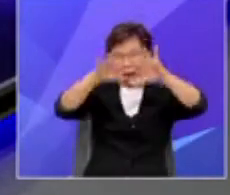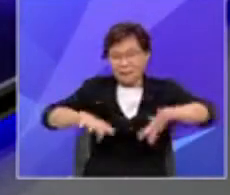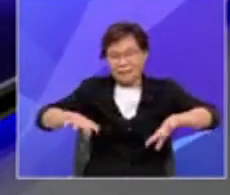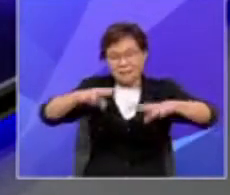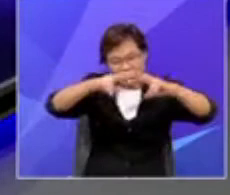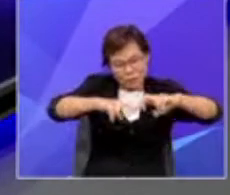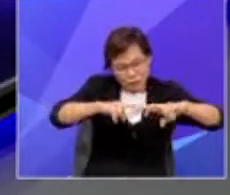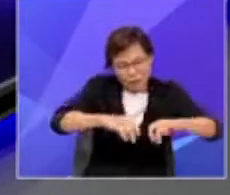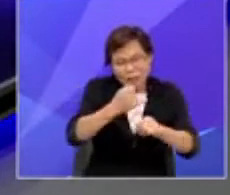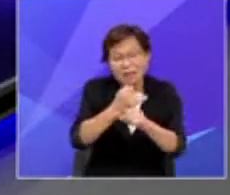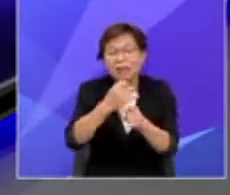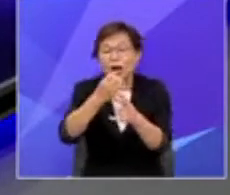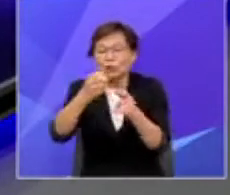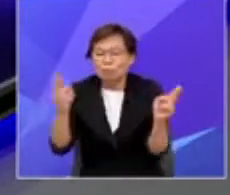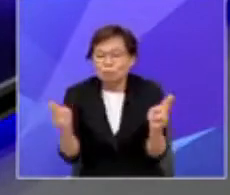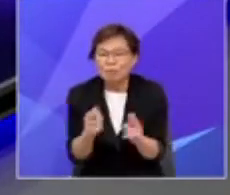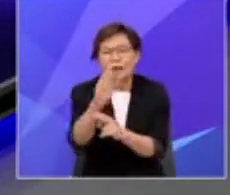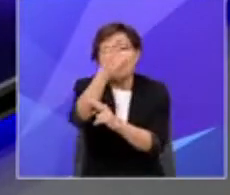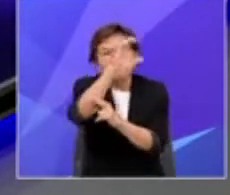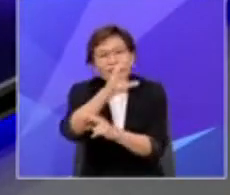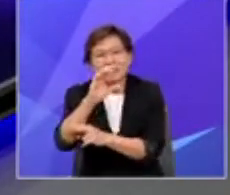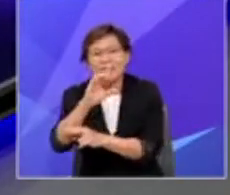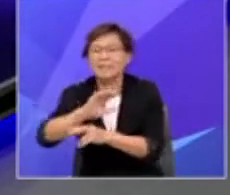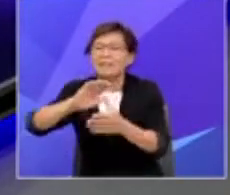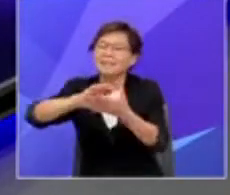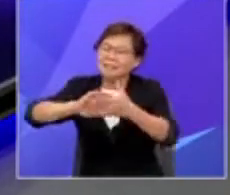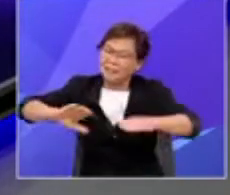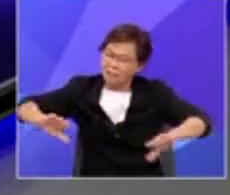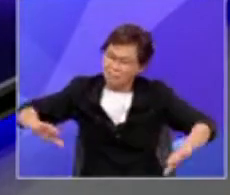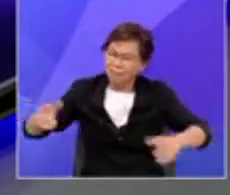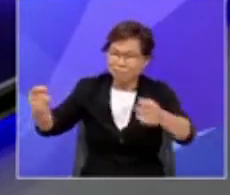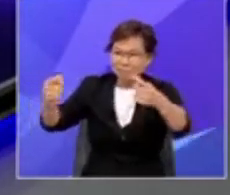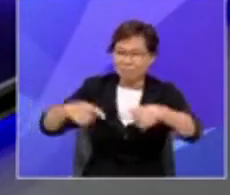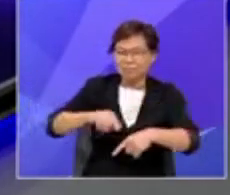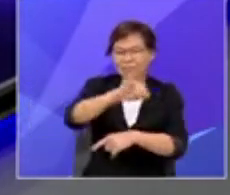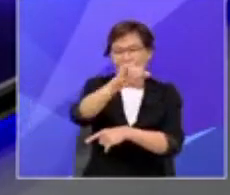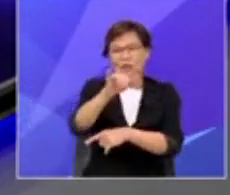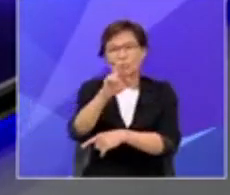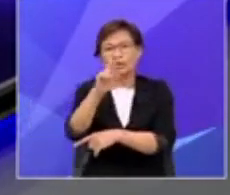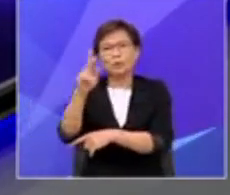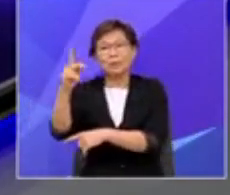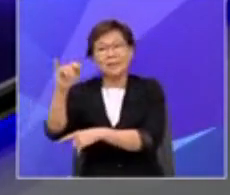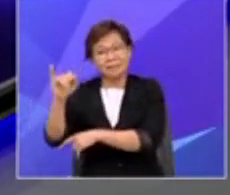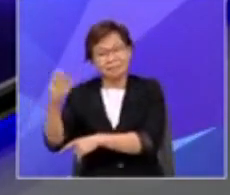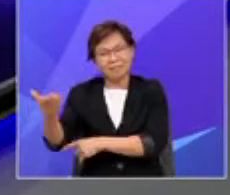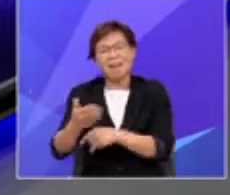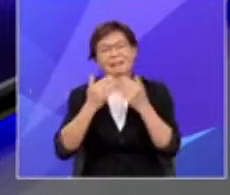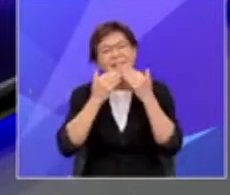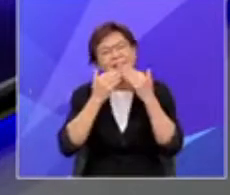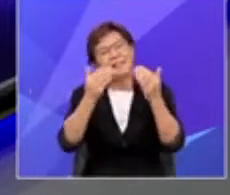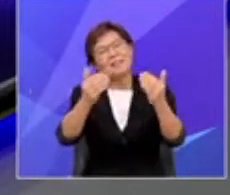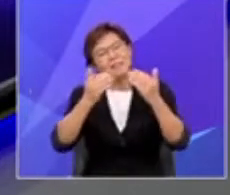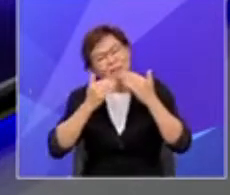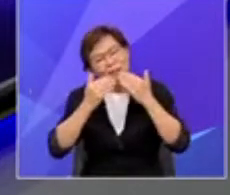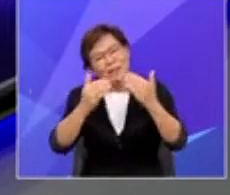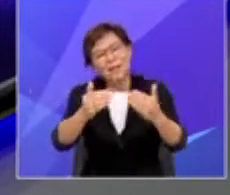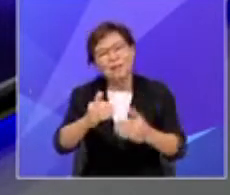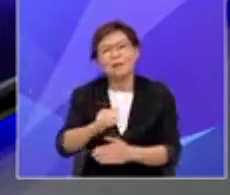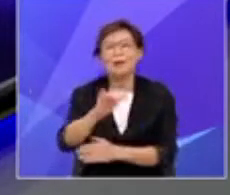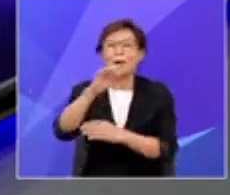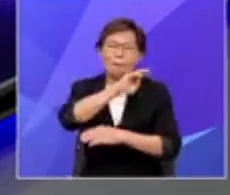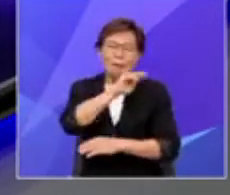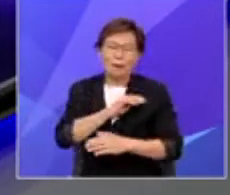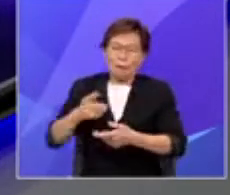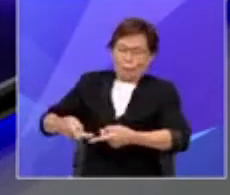Institute atau khasnya cari Selamat datang Jackie yakin kasih yang permanence akan